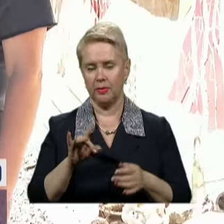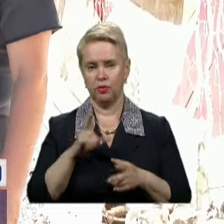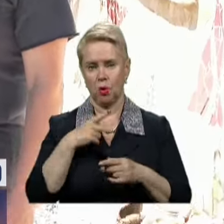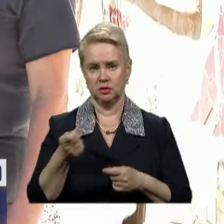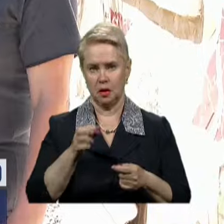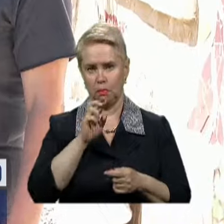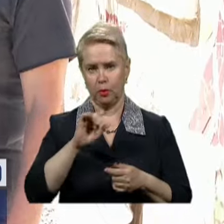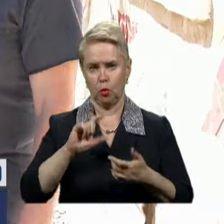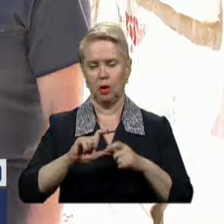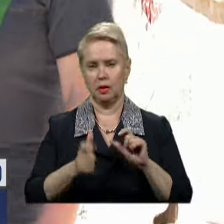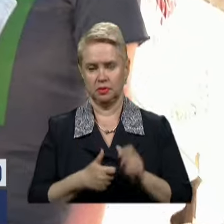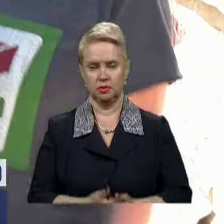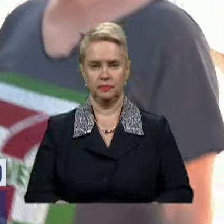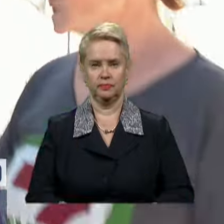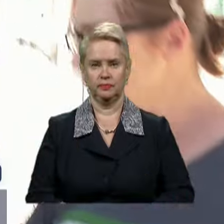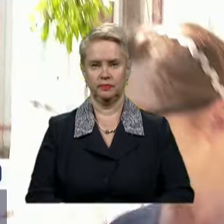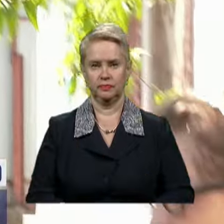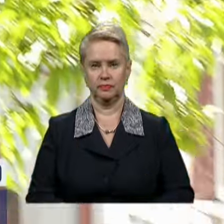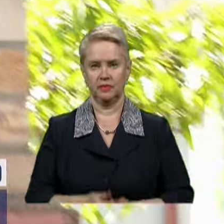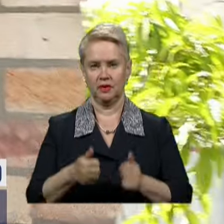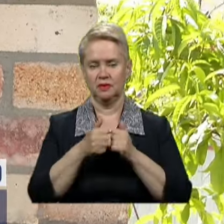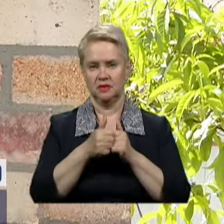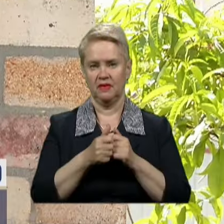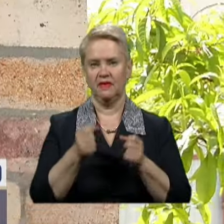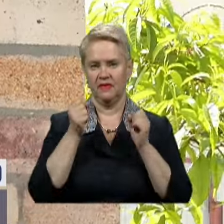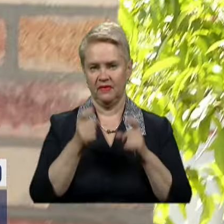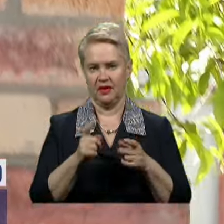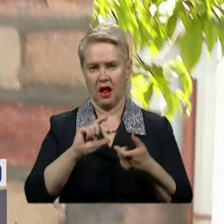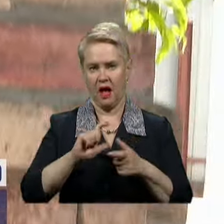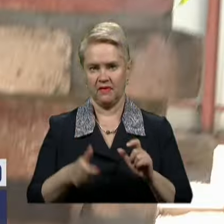привезла БУ кирпич, сусід викинув